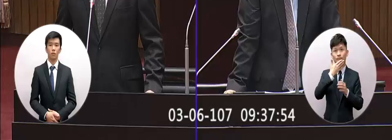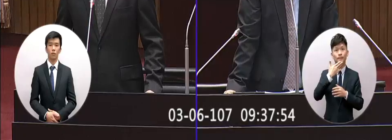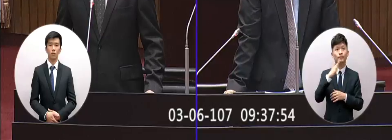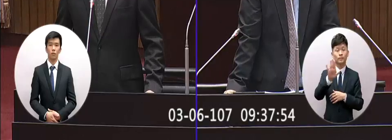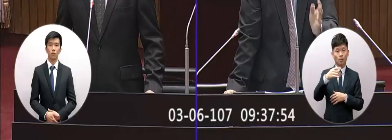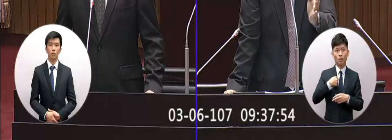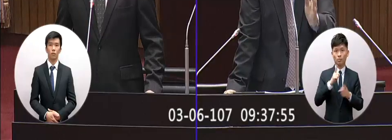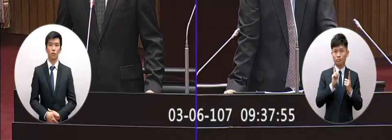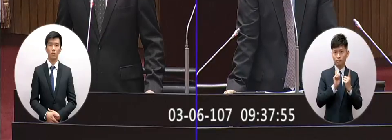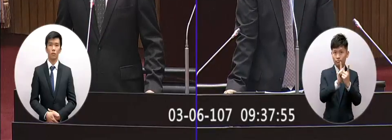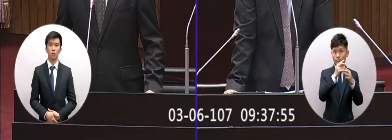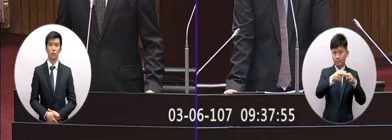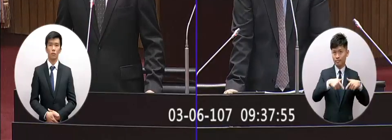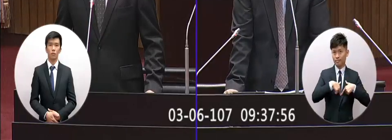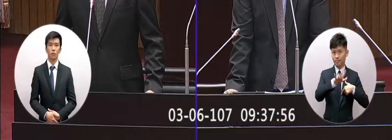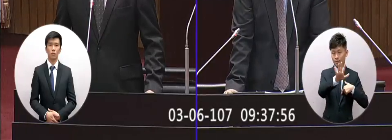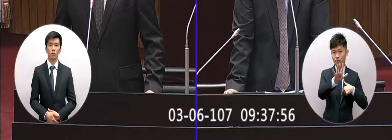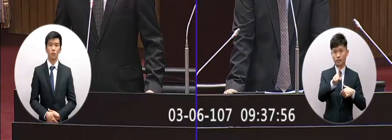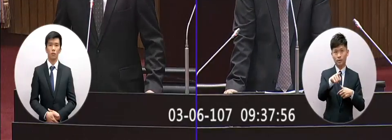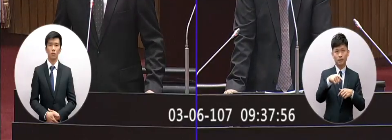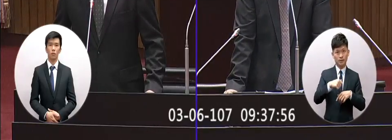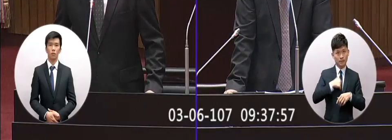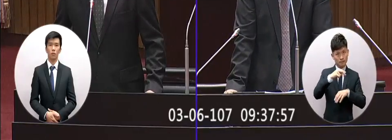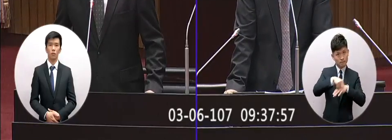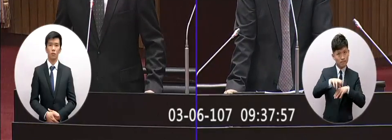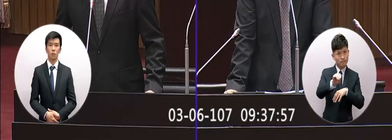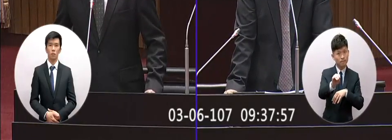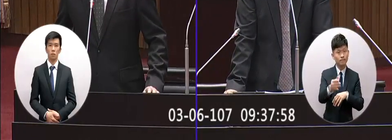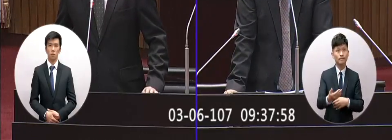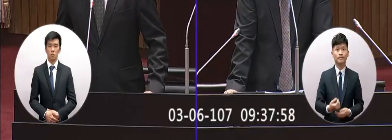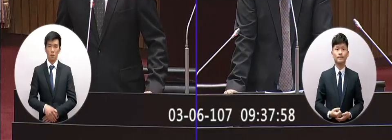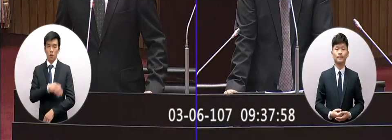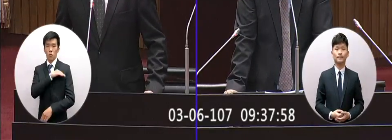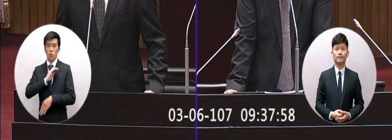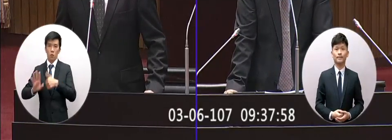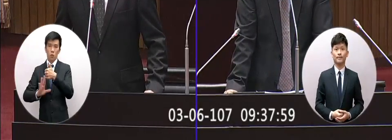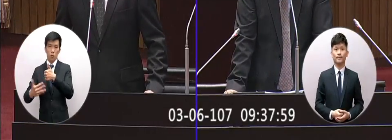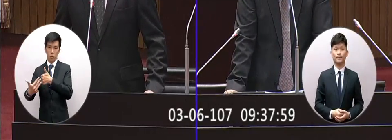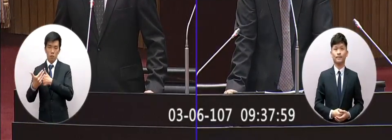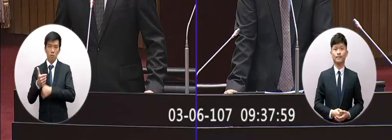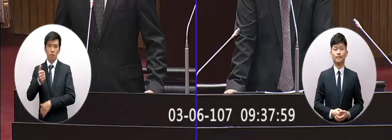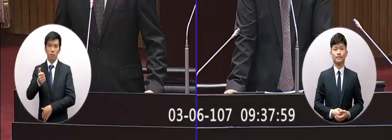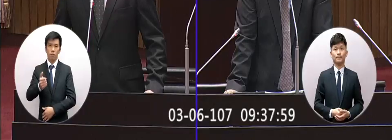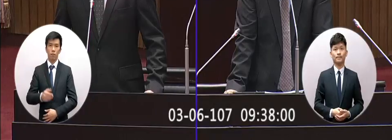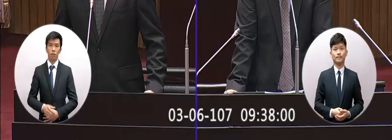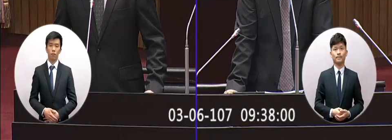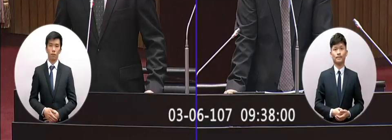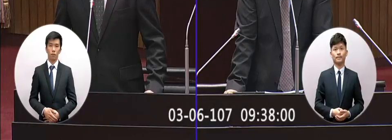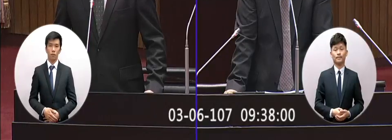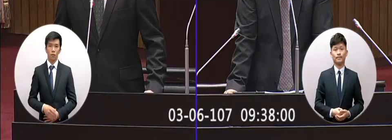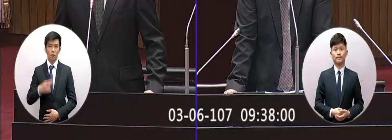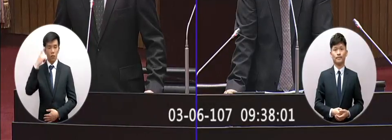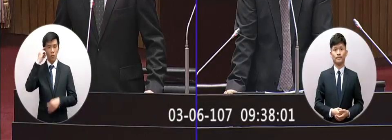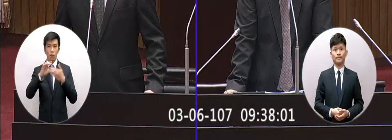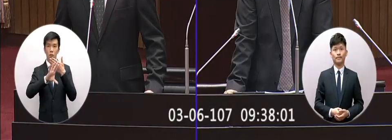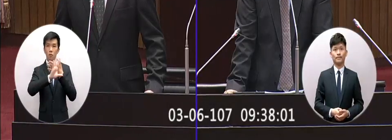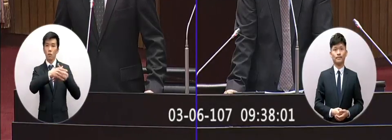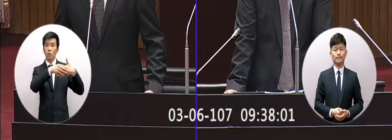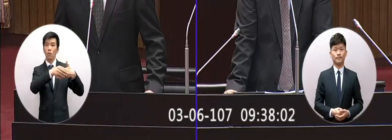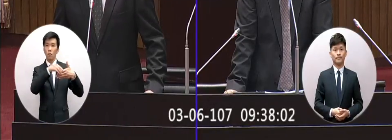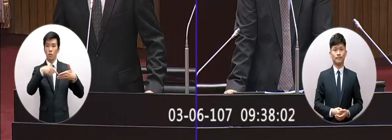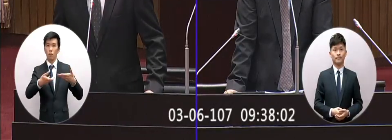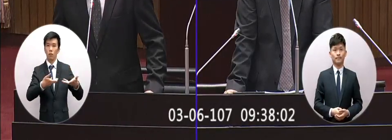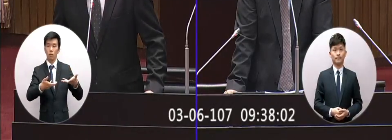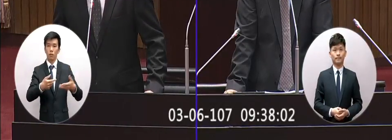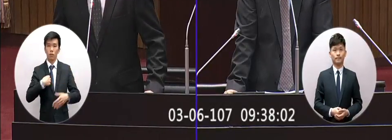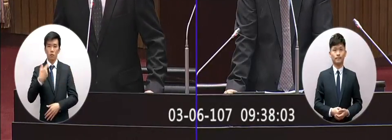有信心。那你有没有具体的作为？ 非常谢谢邱委员的这个指教哈。那我想在外交方面我常常